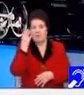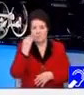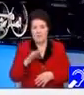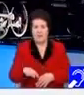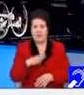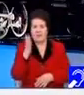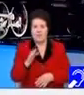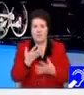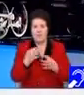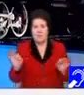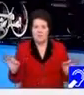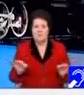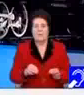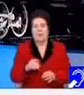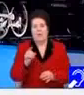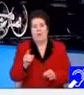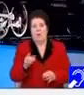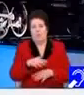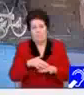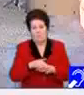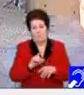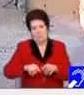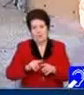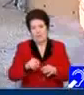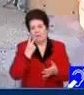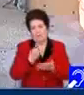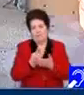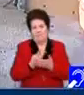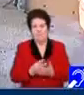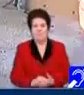care va fi accesibilă publicului cât mai curând.